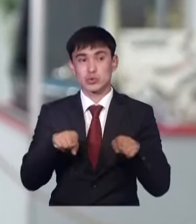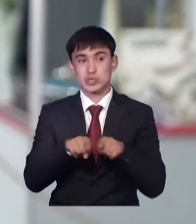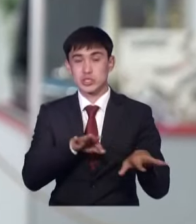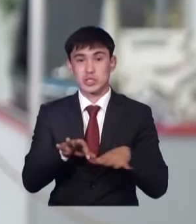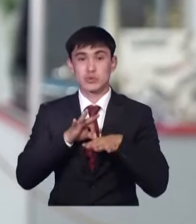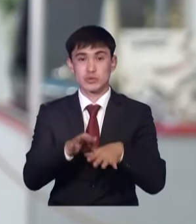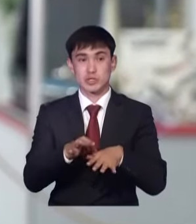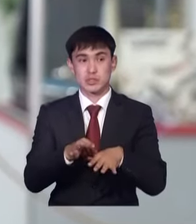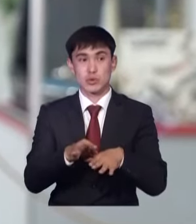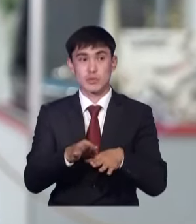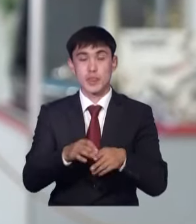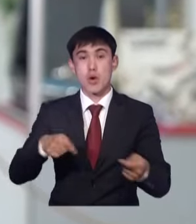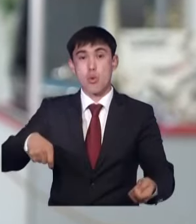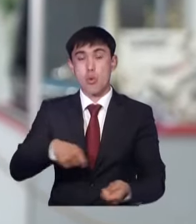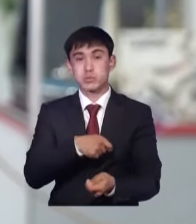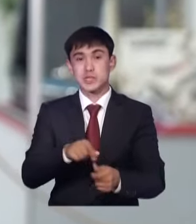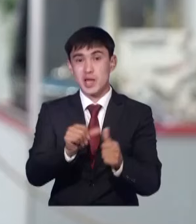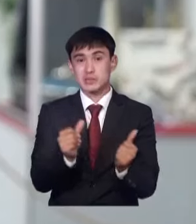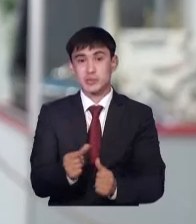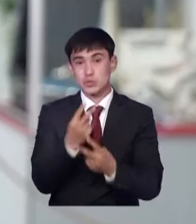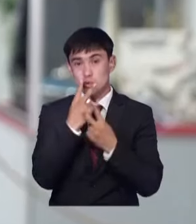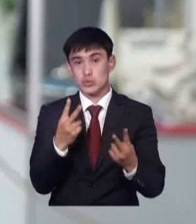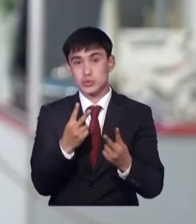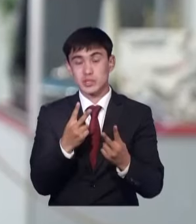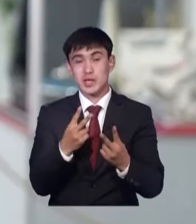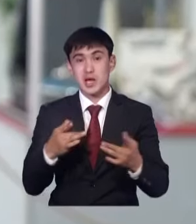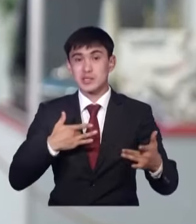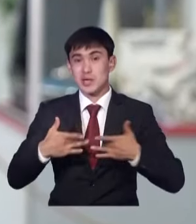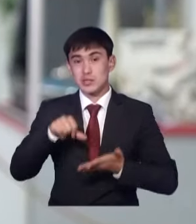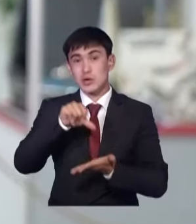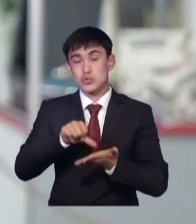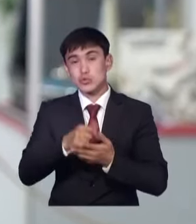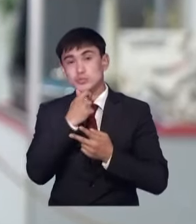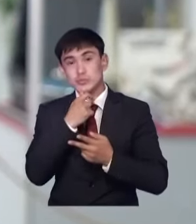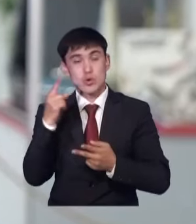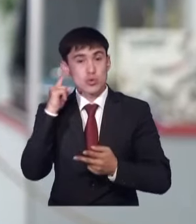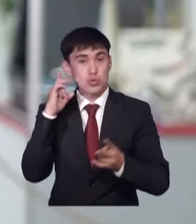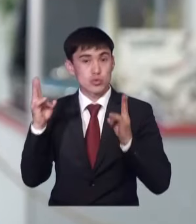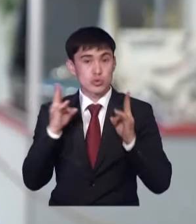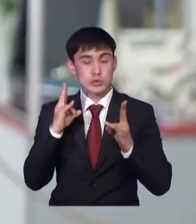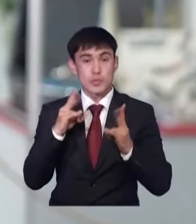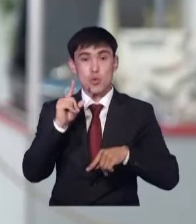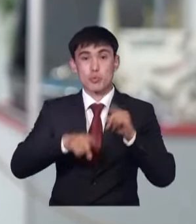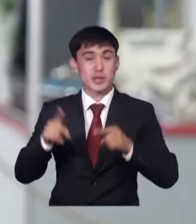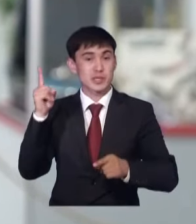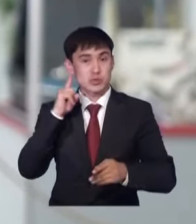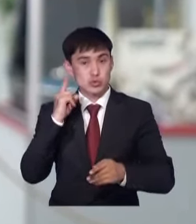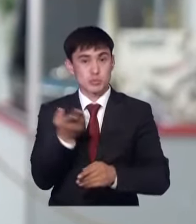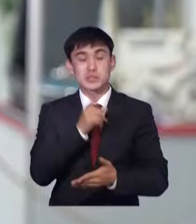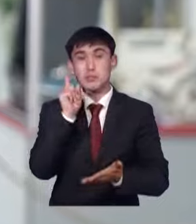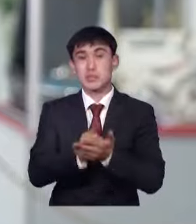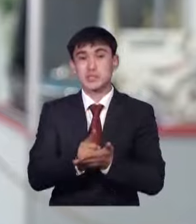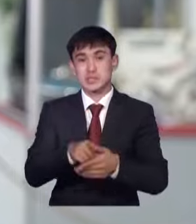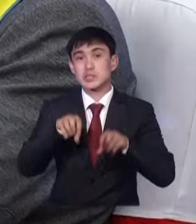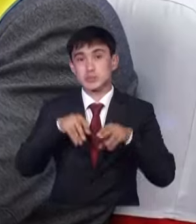жатқан кезде ол қобызды экспонат ретінде көрсетуден көрі сахнаға алып шығып, үнін өзінің ұрпағына естірту біздің парызымыз